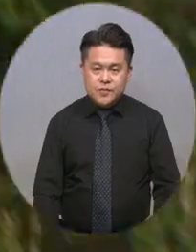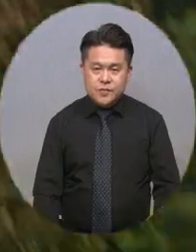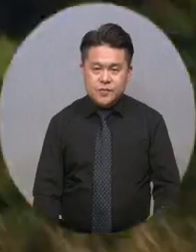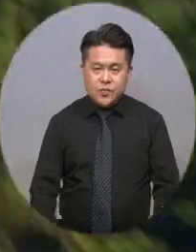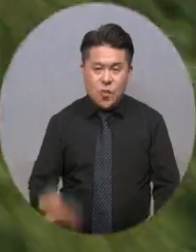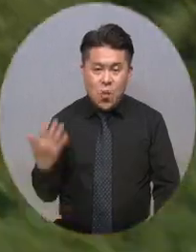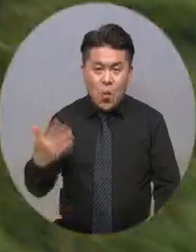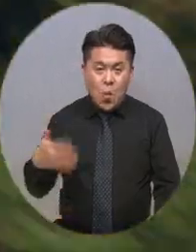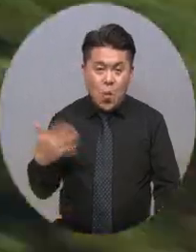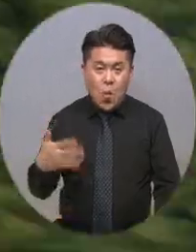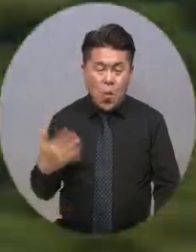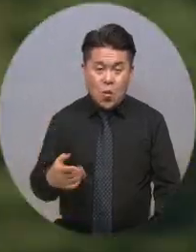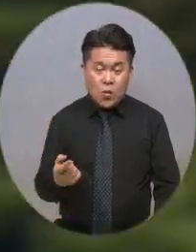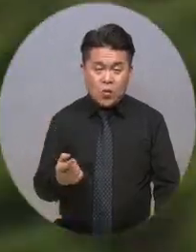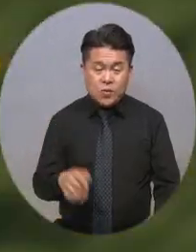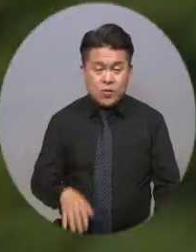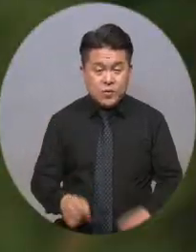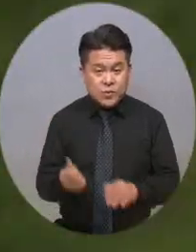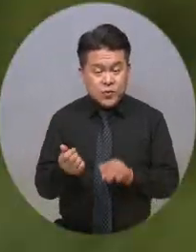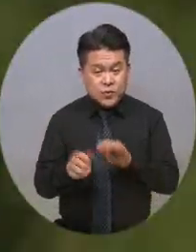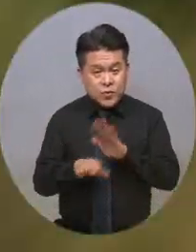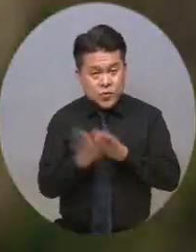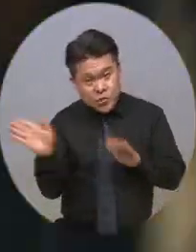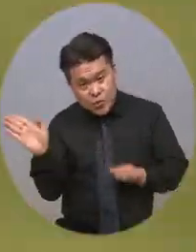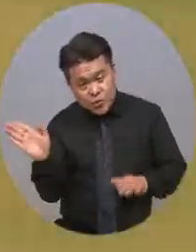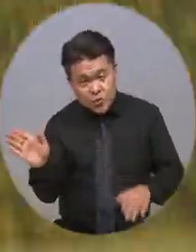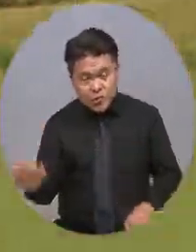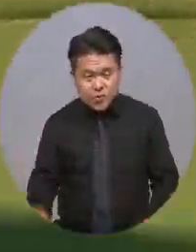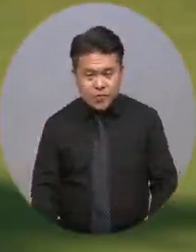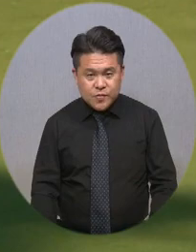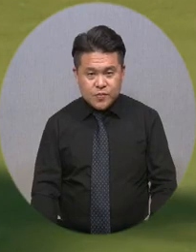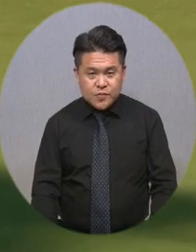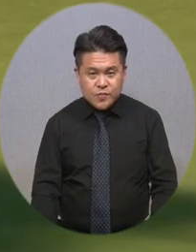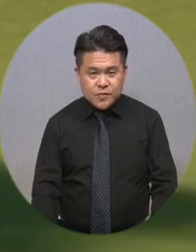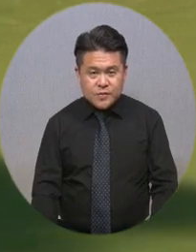우와! 안 보인다. 살짝 우측. 오른쪽?